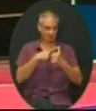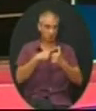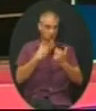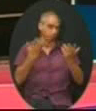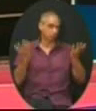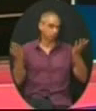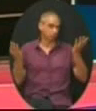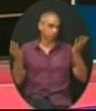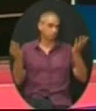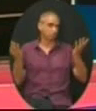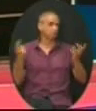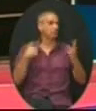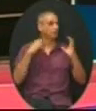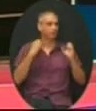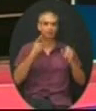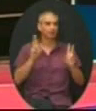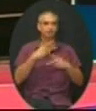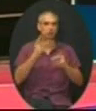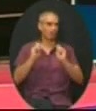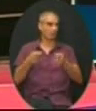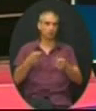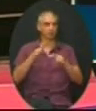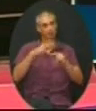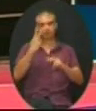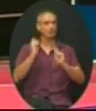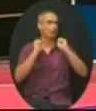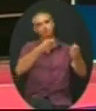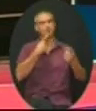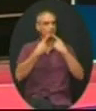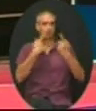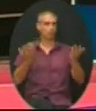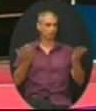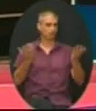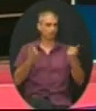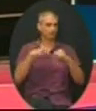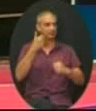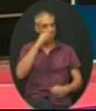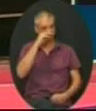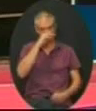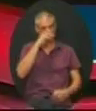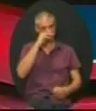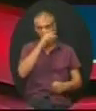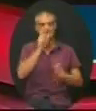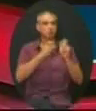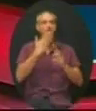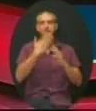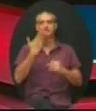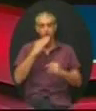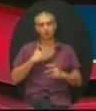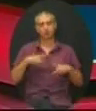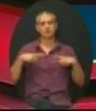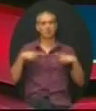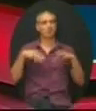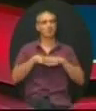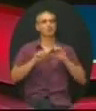שיש קונצנזוס, אז אי אפשר להגיש אותה ואחרי יומיים להביא אותה לדיון. שתושבי מזרח ירושלים רוצים לחיות תחת השלטון של מדינת ישראל. יש לכם